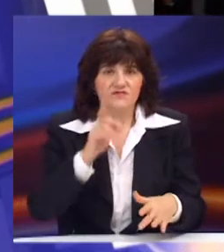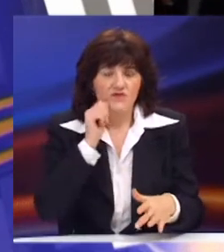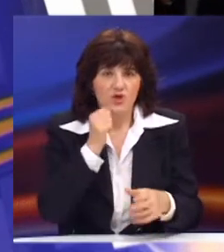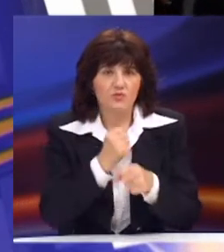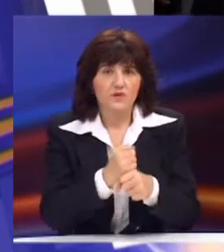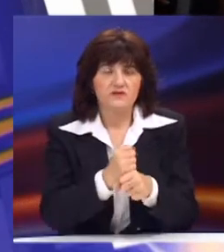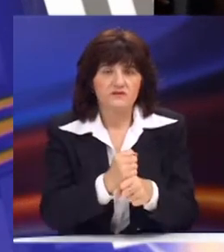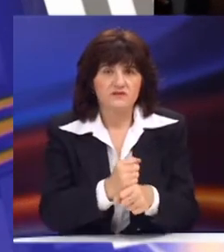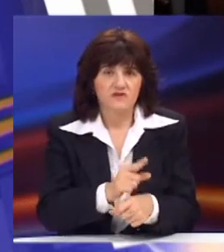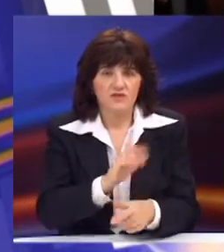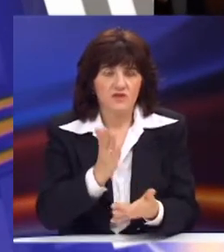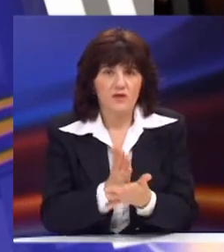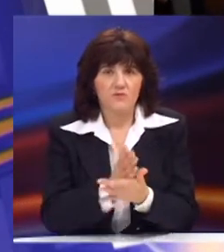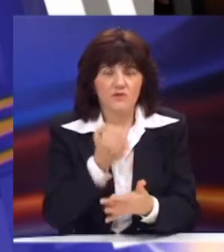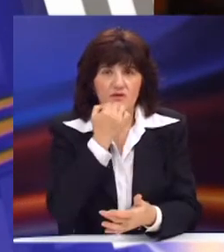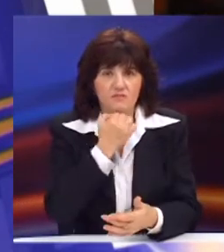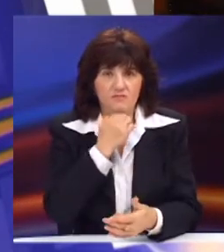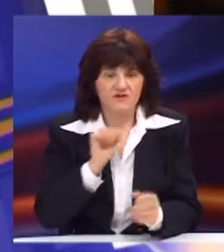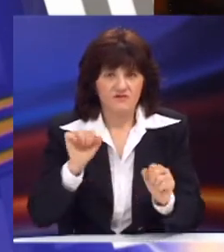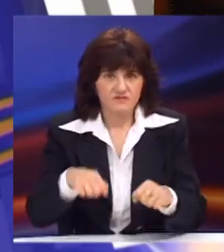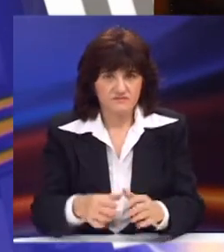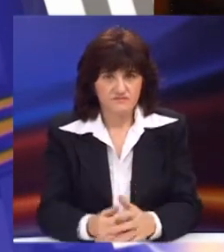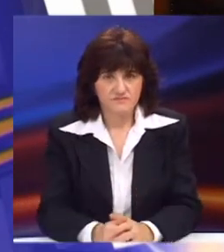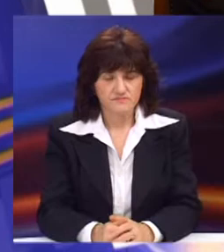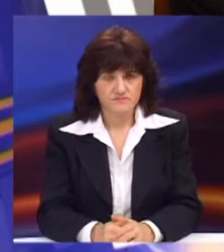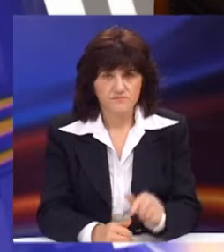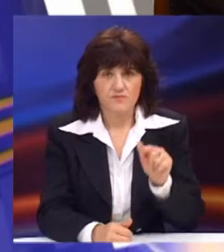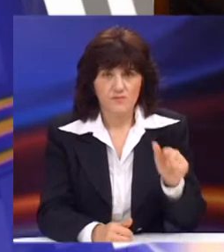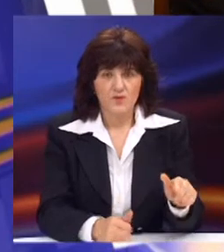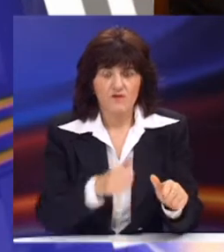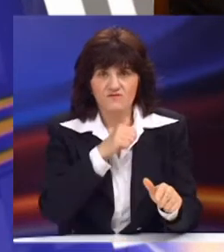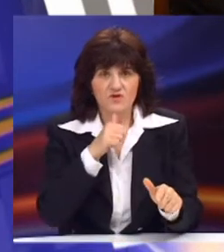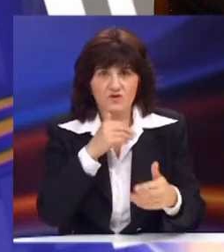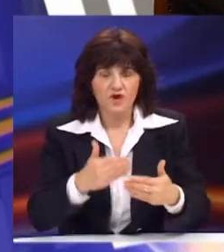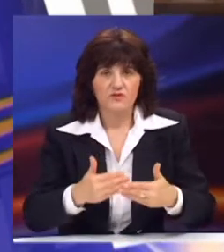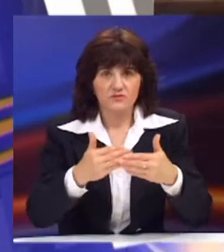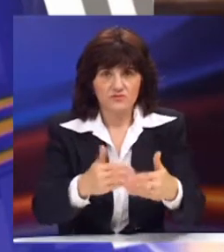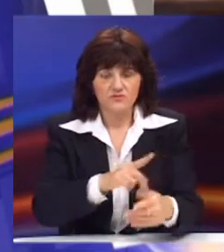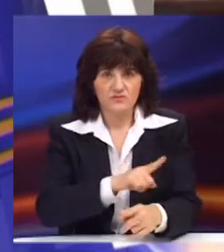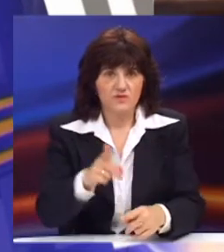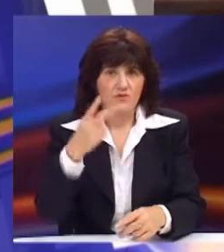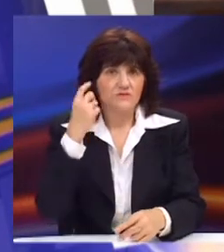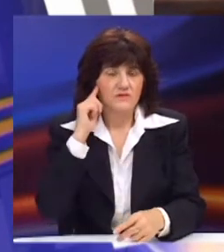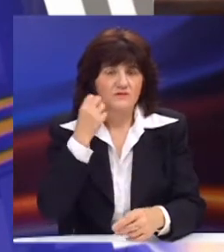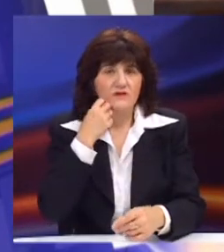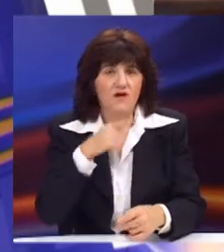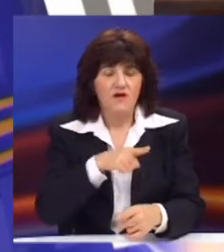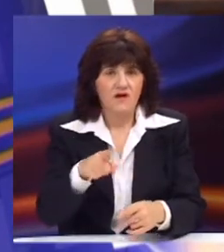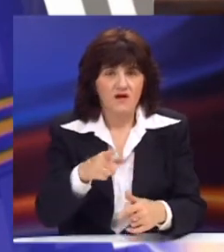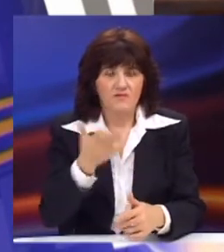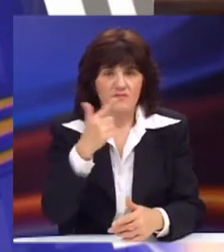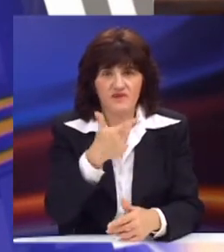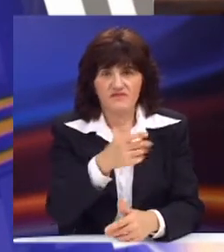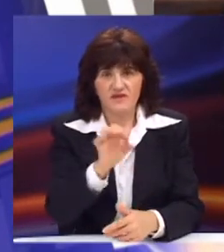sve naše sugrađane sačuvamo od privatizacije. Proces privatizacije ove medijske kuće obustavljen je do daljeg zaključkom vlade Srbije